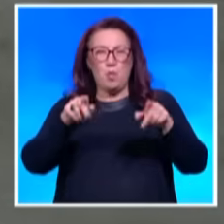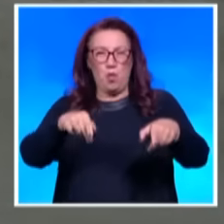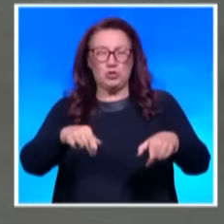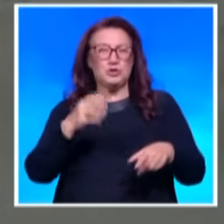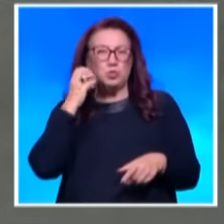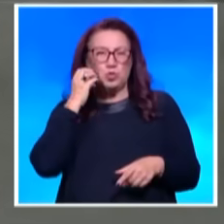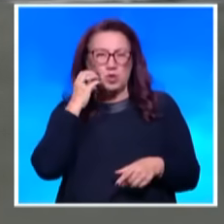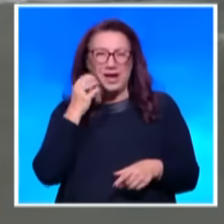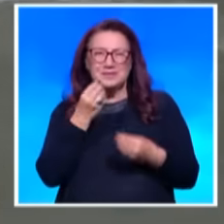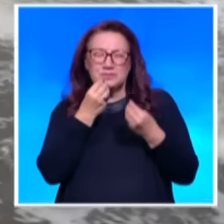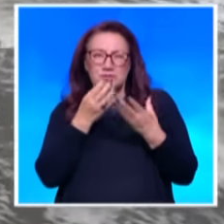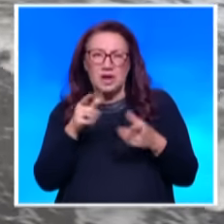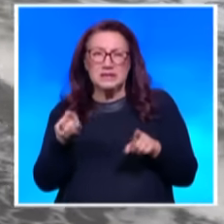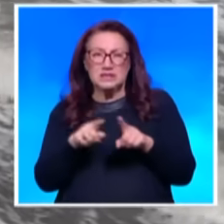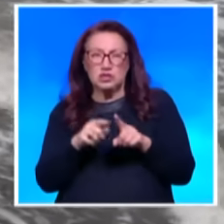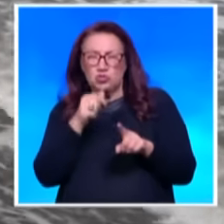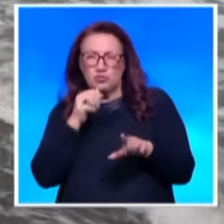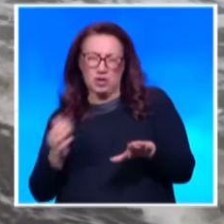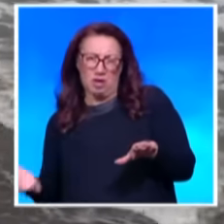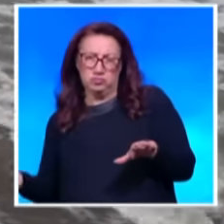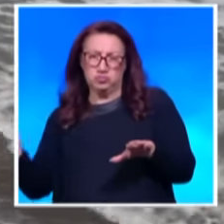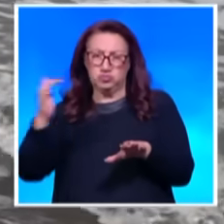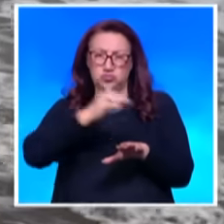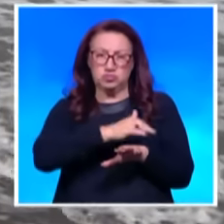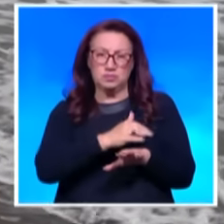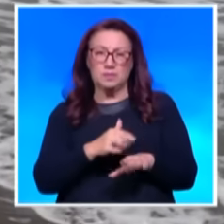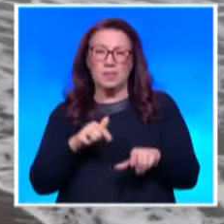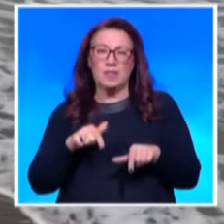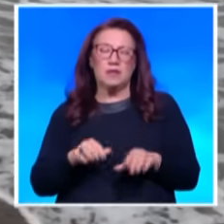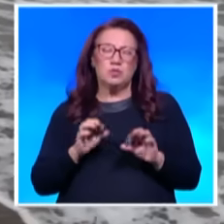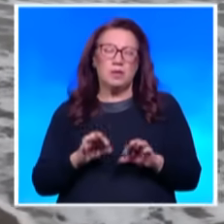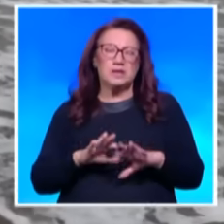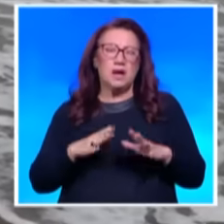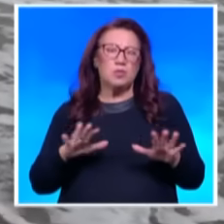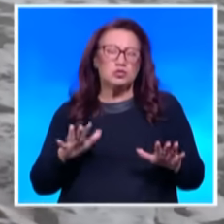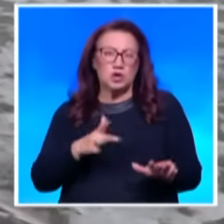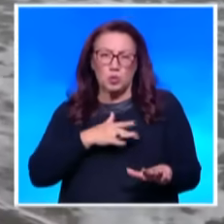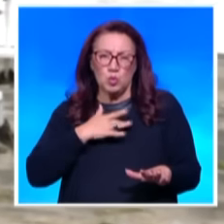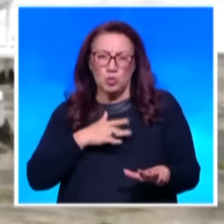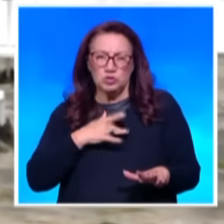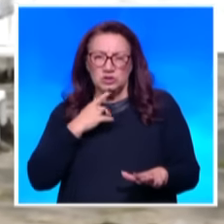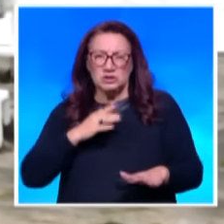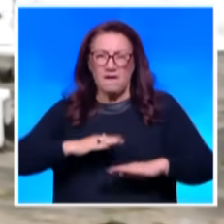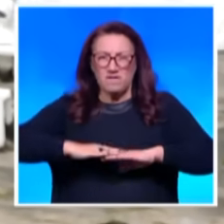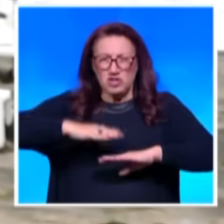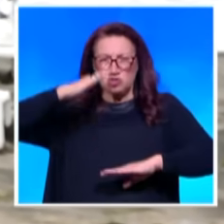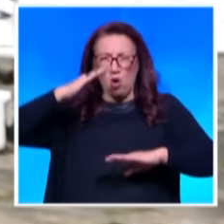е частично залят от вълните. В момента положението е трагично. Вълните са доста големи,